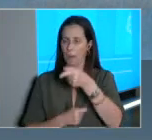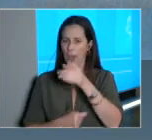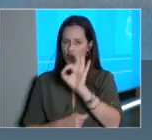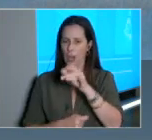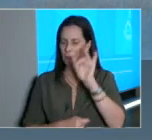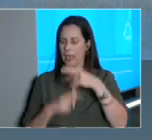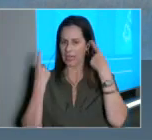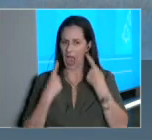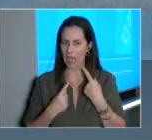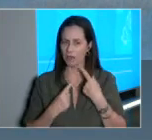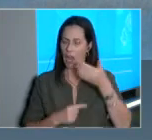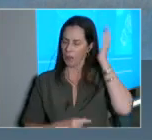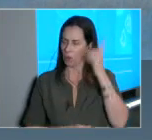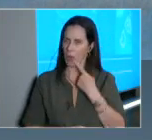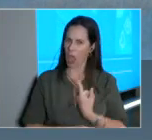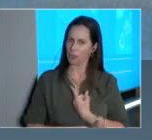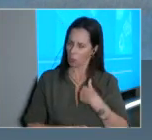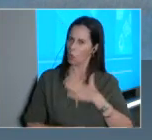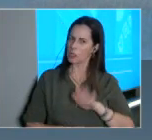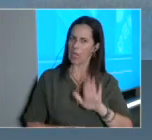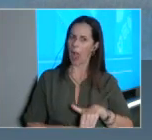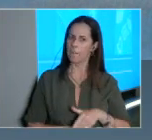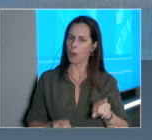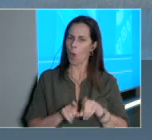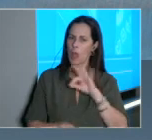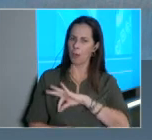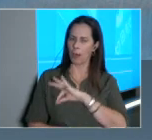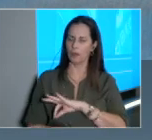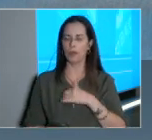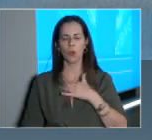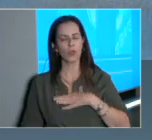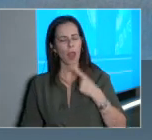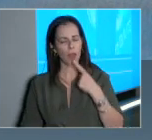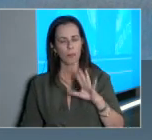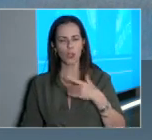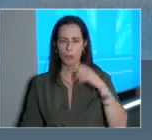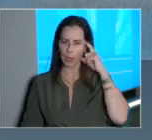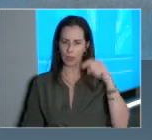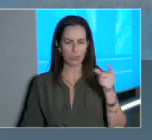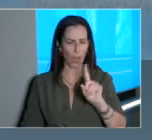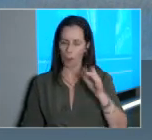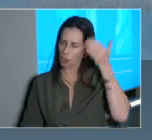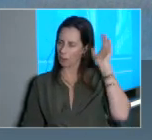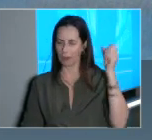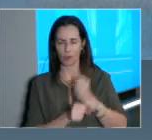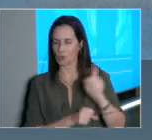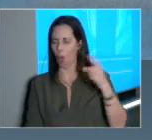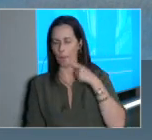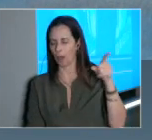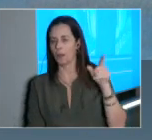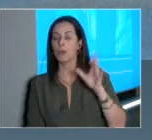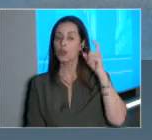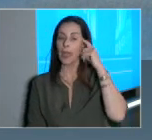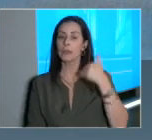נגד החרדים, והוא אומר לעצמו שהוא רוצה גם? אני רוצה להגיד לך שמה שמטריד אותי זה לא מה שיאיר לפיד אמר, אלא